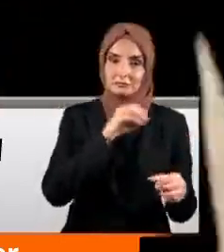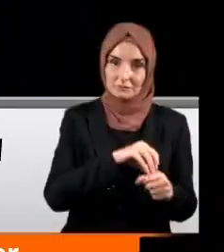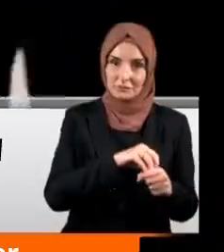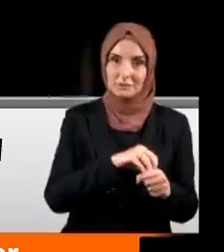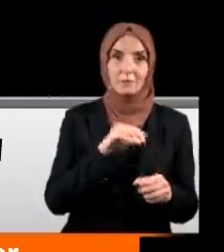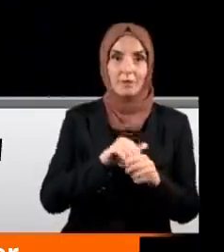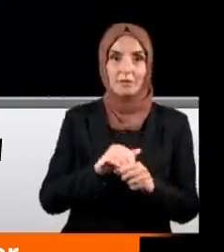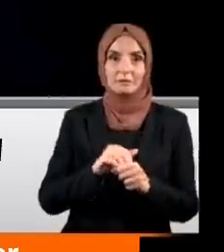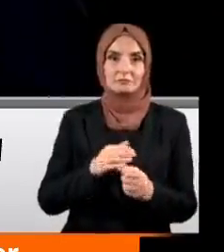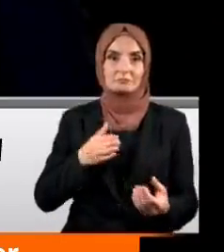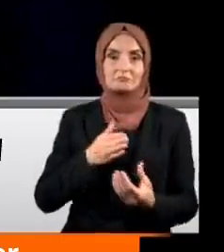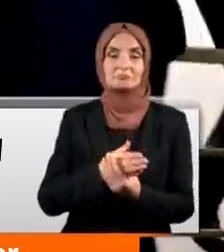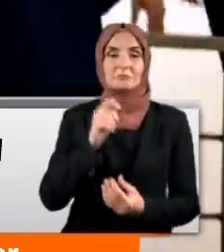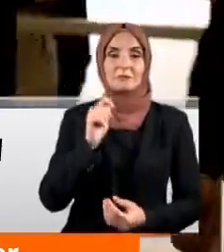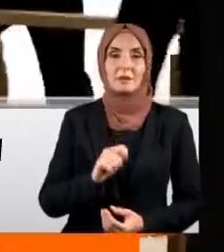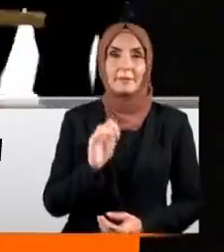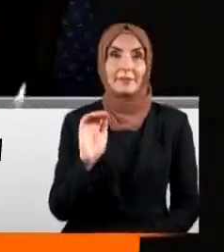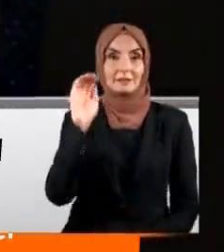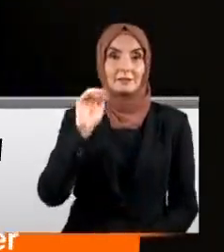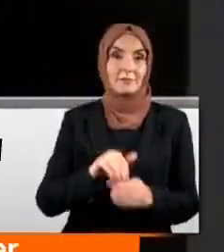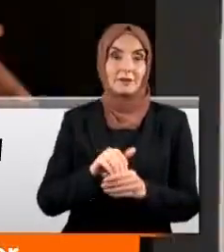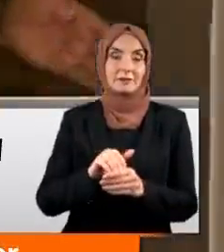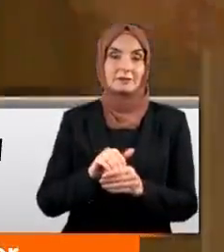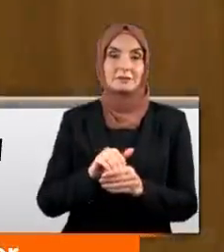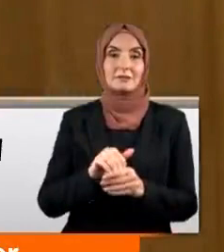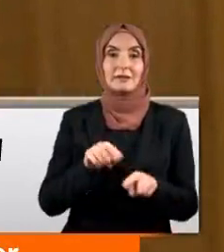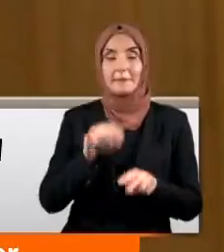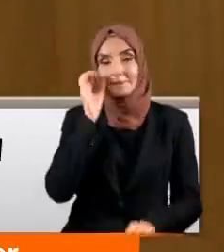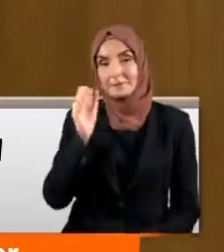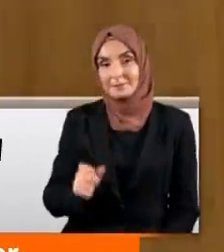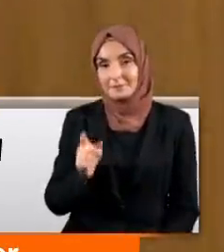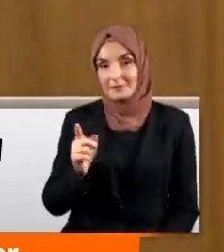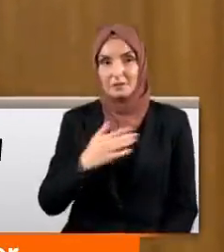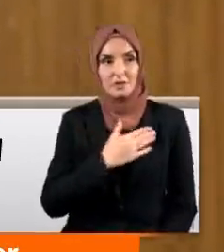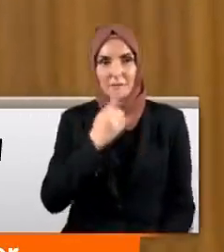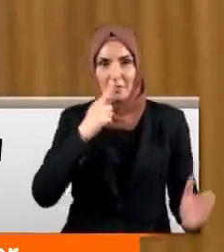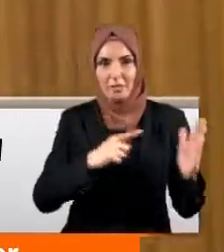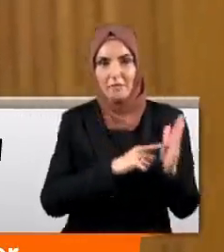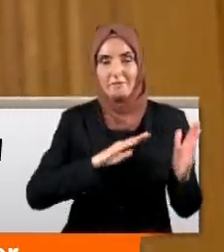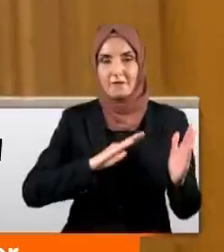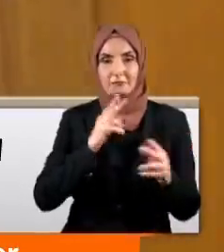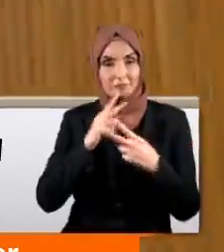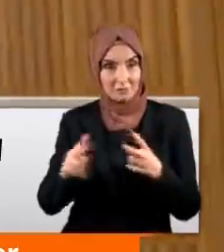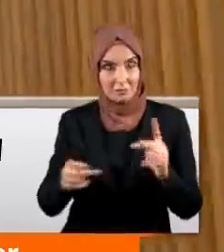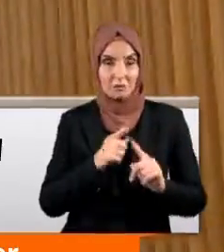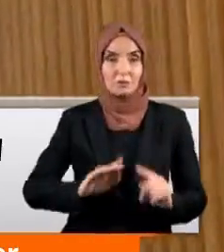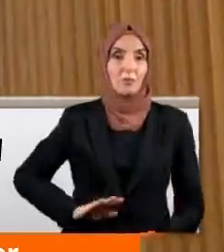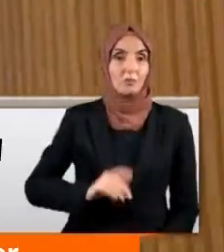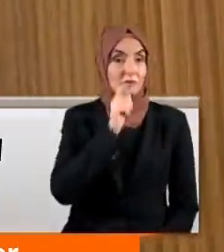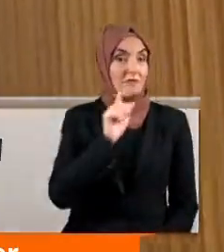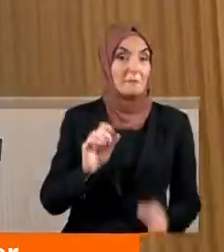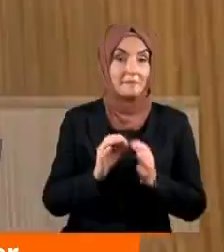Gelecek Partili Nedim Yamalı'nın CHP'li seçmeni hedef alan açıklamalarına Kılıçdaroğlu'nun vereceği cevap bekleniyor.